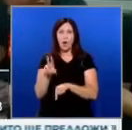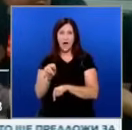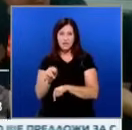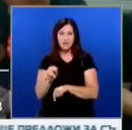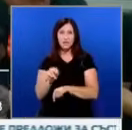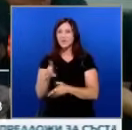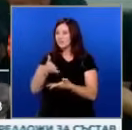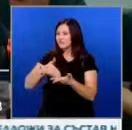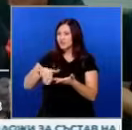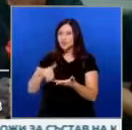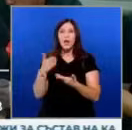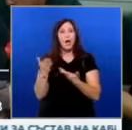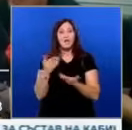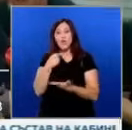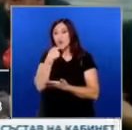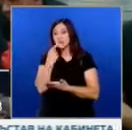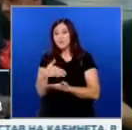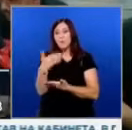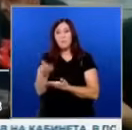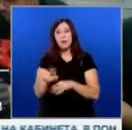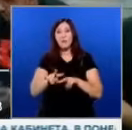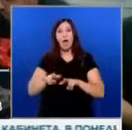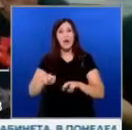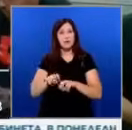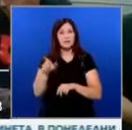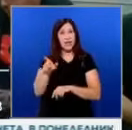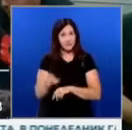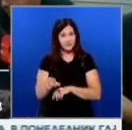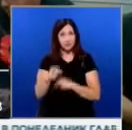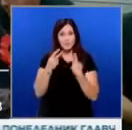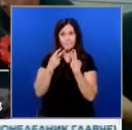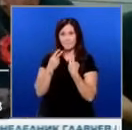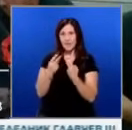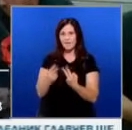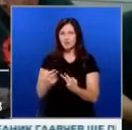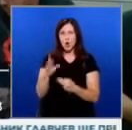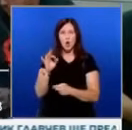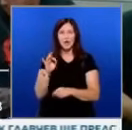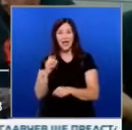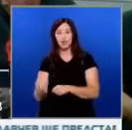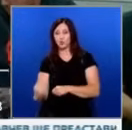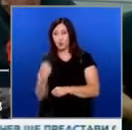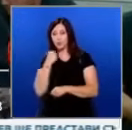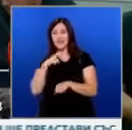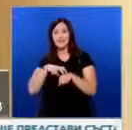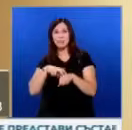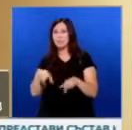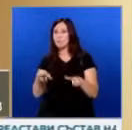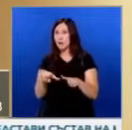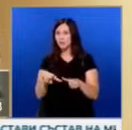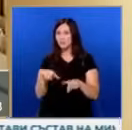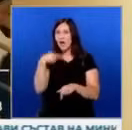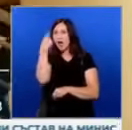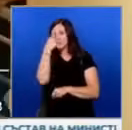каза, че в частта, където е заявил пред разследващия да е виждал Рангел да удря Димитър Малинов,